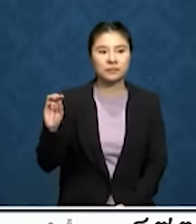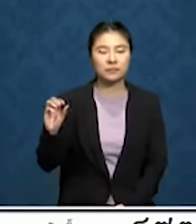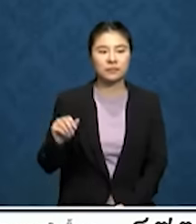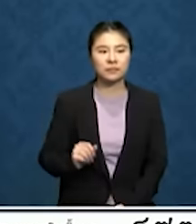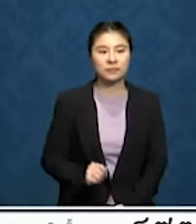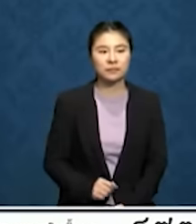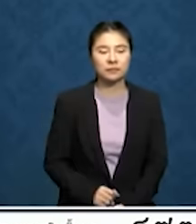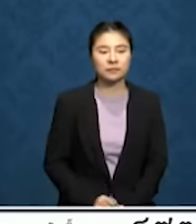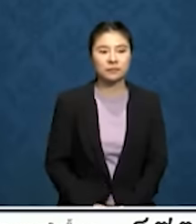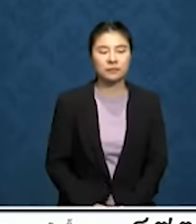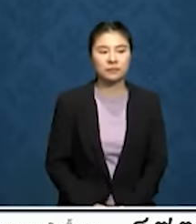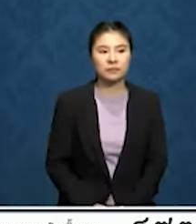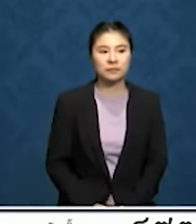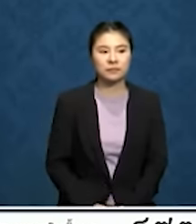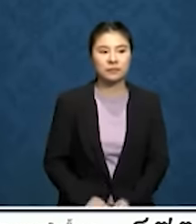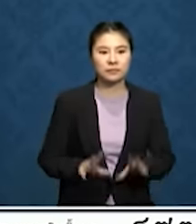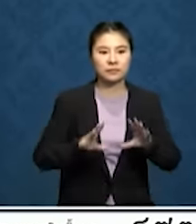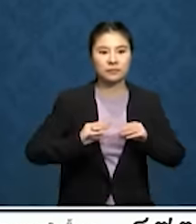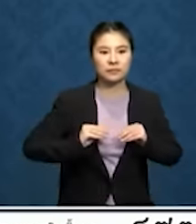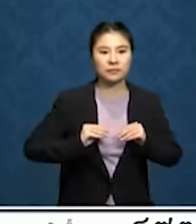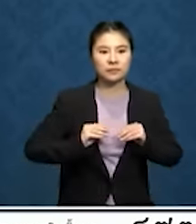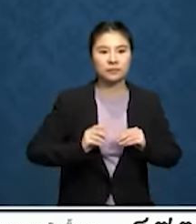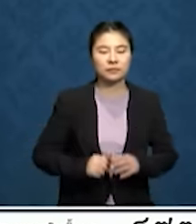ยชมภูพล เห็นชอบครับ